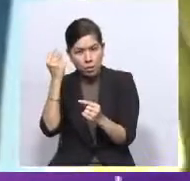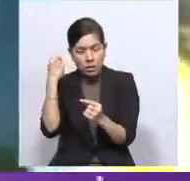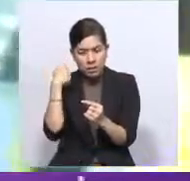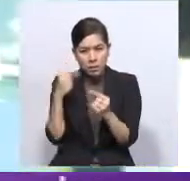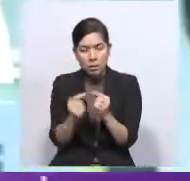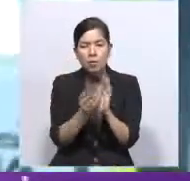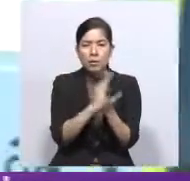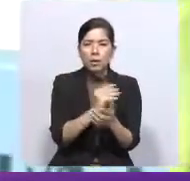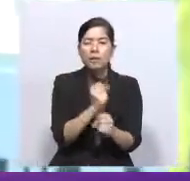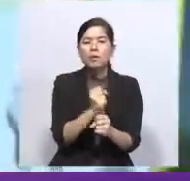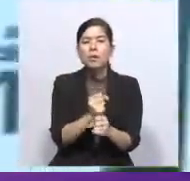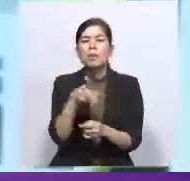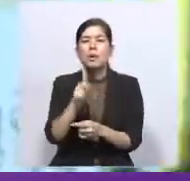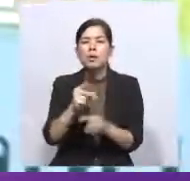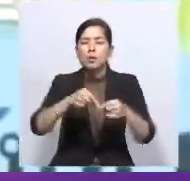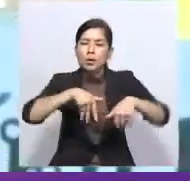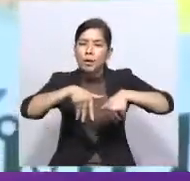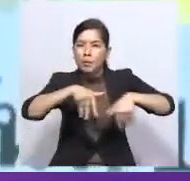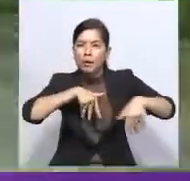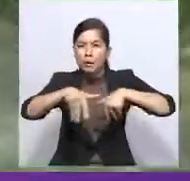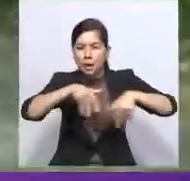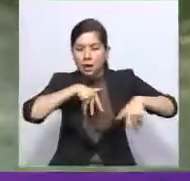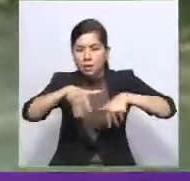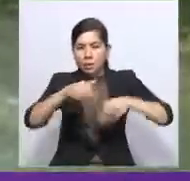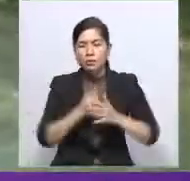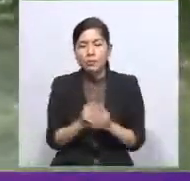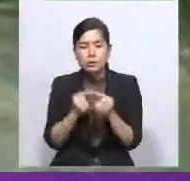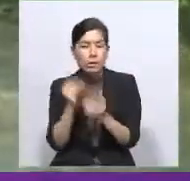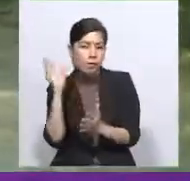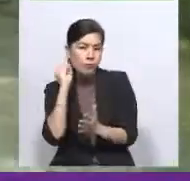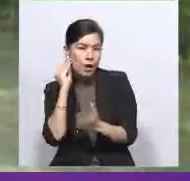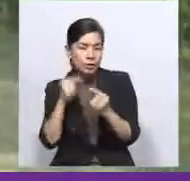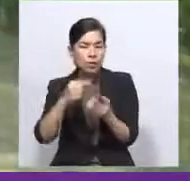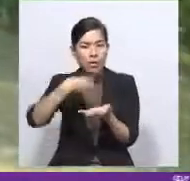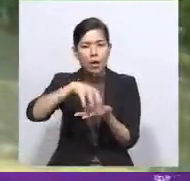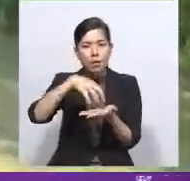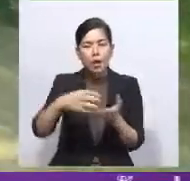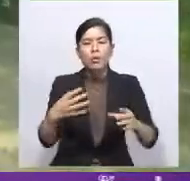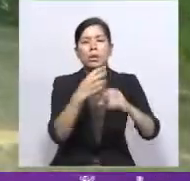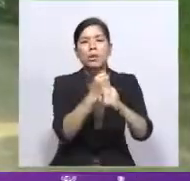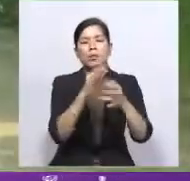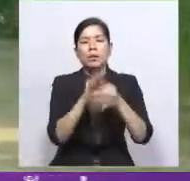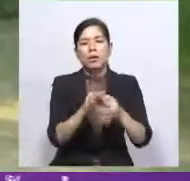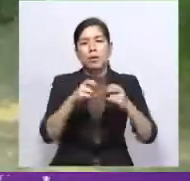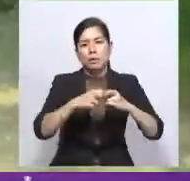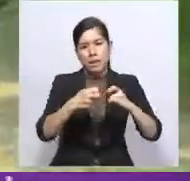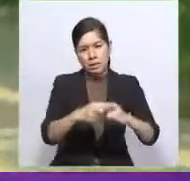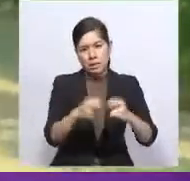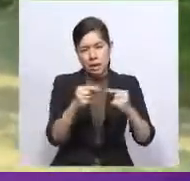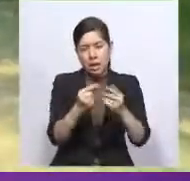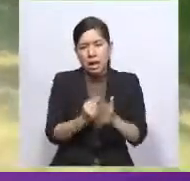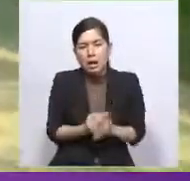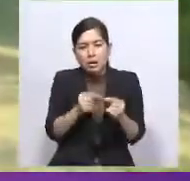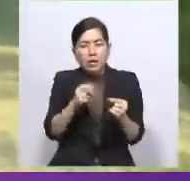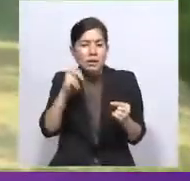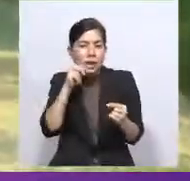ชุมชนและใช้งบประมาณอย่างคุ้มค่าพร้อมรับฟังบรรยายสรุปการบริหารจัดการน้ำและการแก้ไขปัญหาการกัดเซ